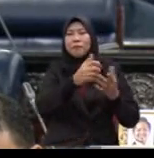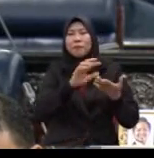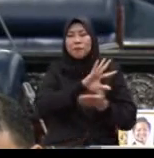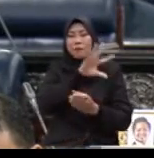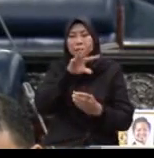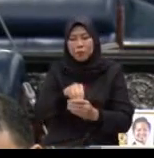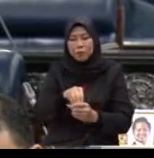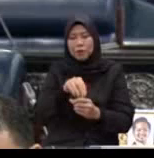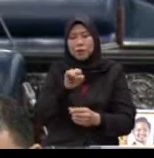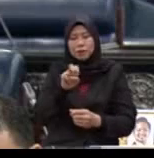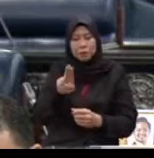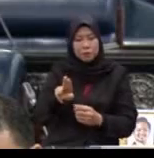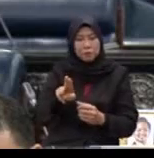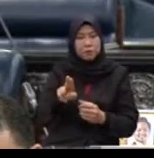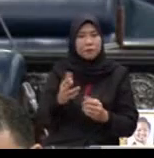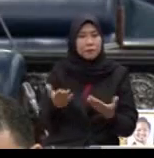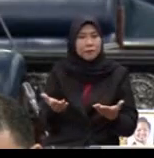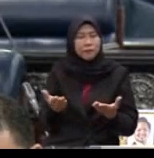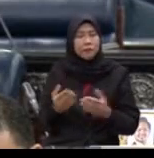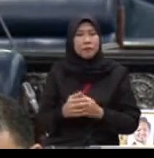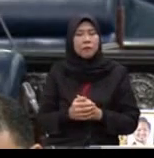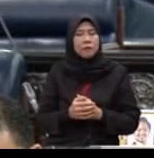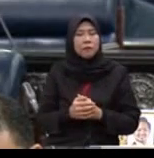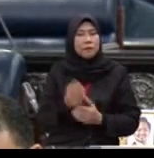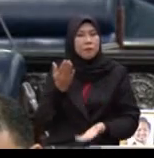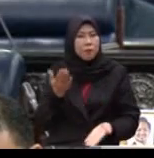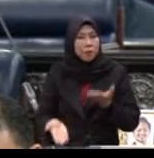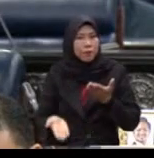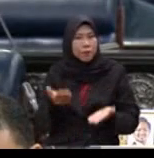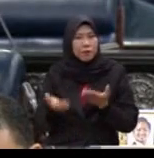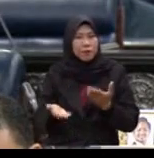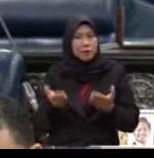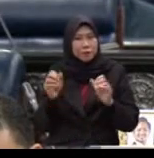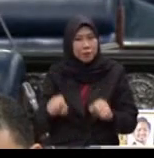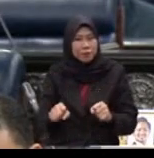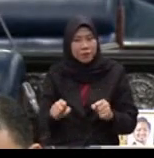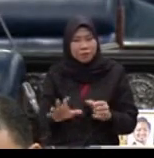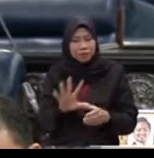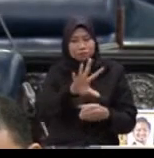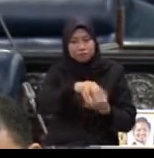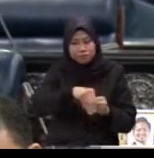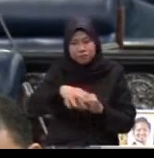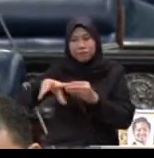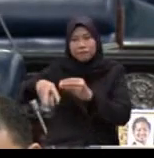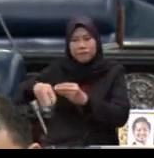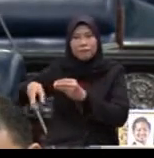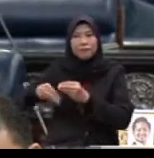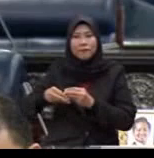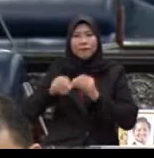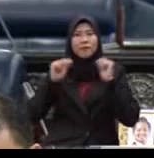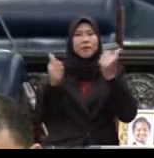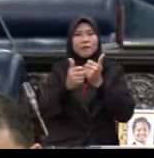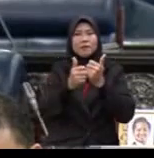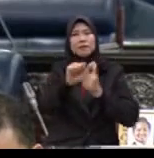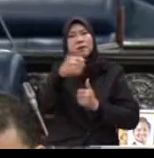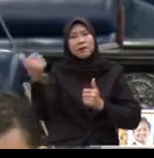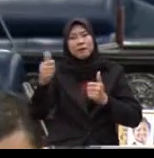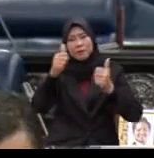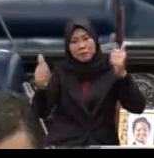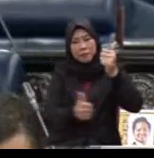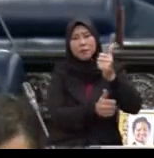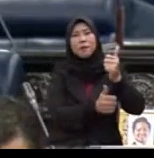merangkomi isu sekiranya eee terdapat kemungkinan menyerap agency agensi lain ke dalam